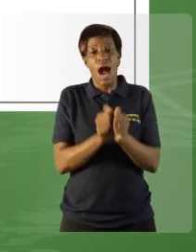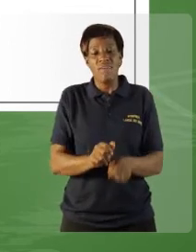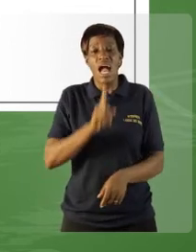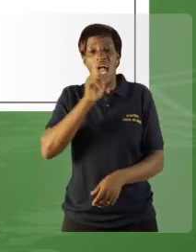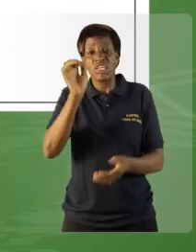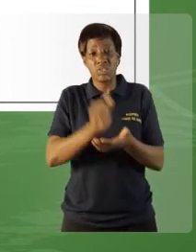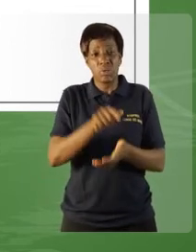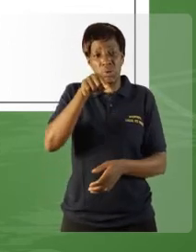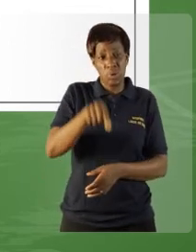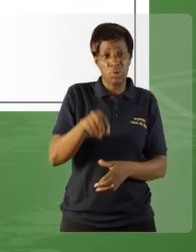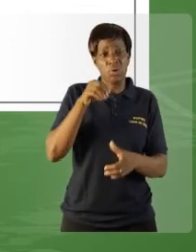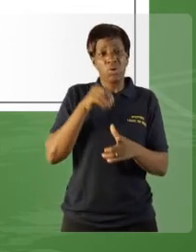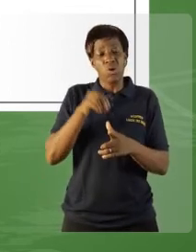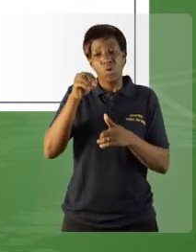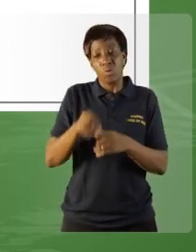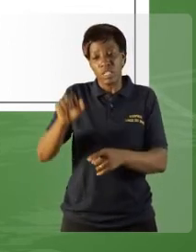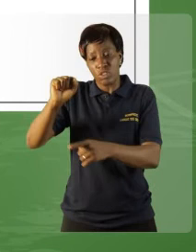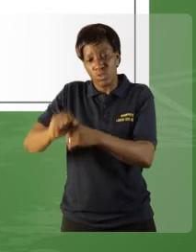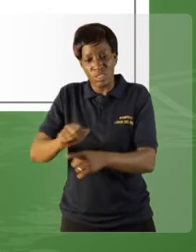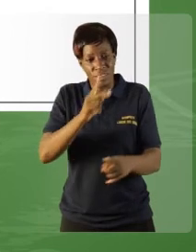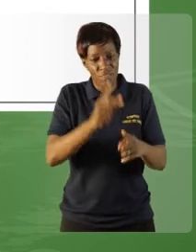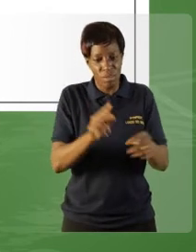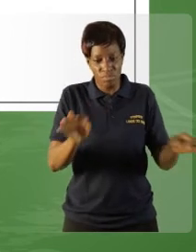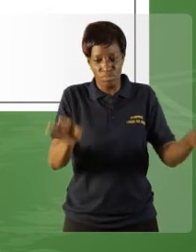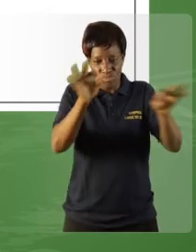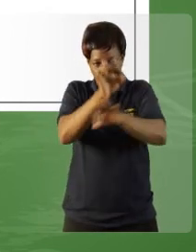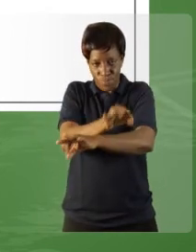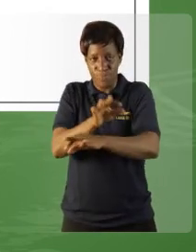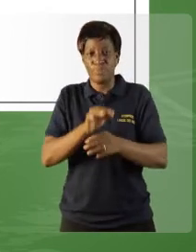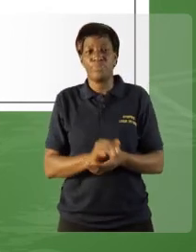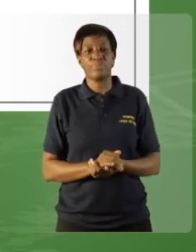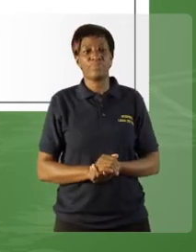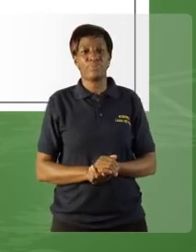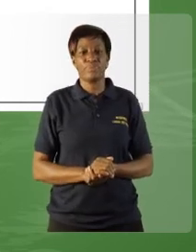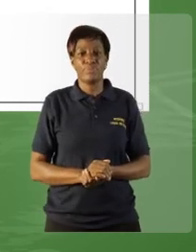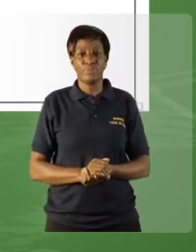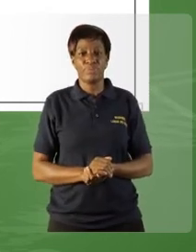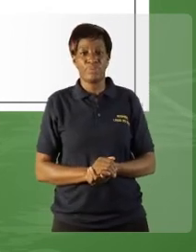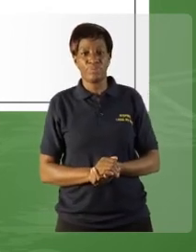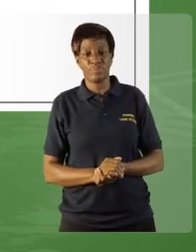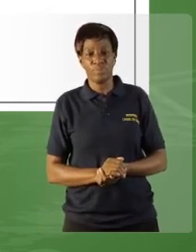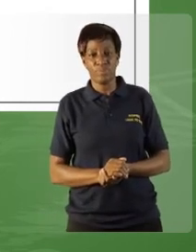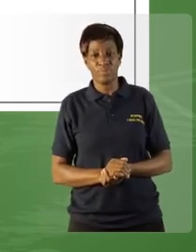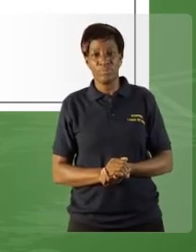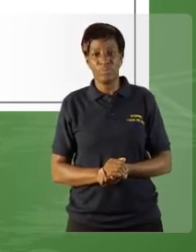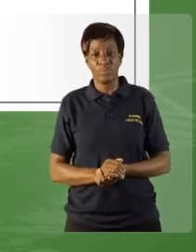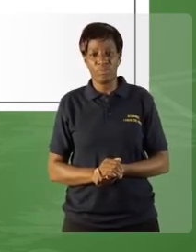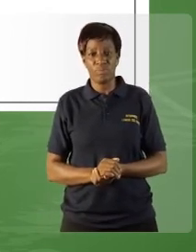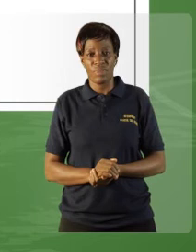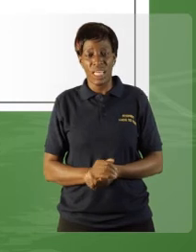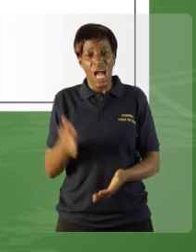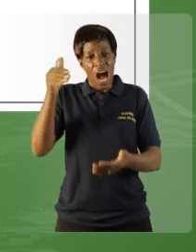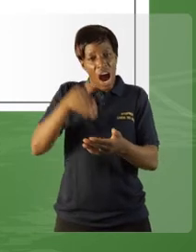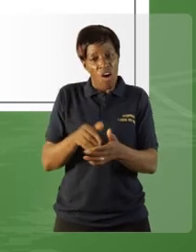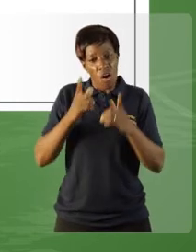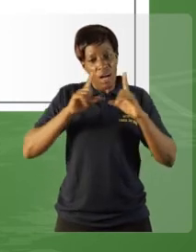que » ou avec inversion du sujet. Nous continuons avec la rubrique grammaire du registre